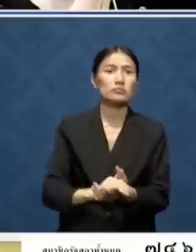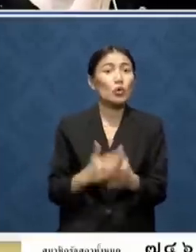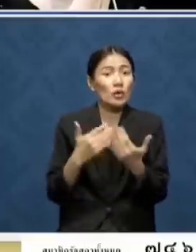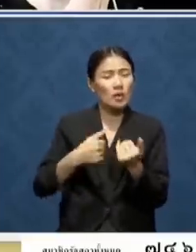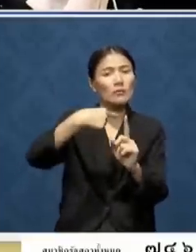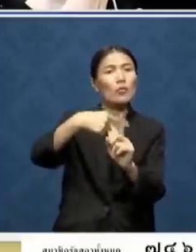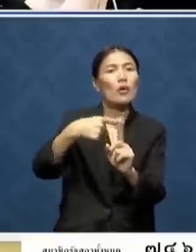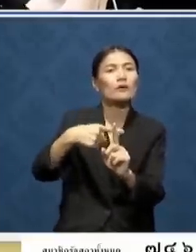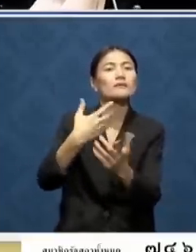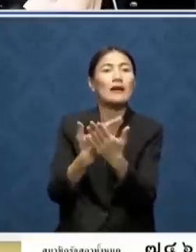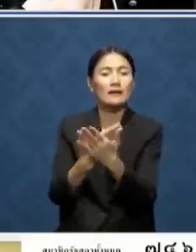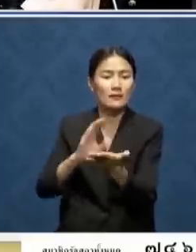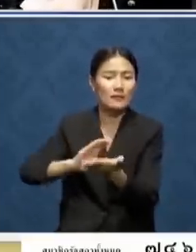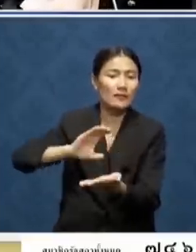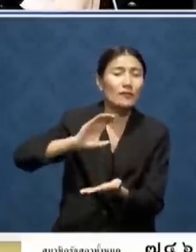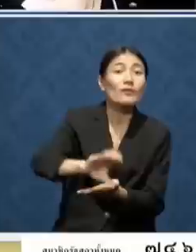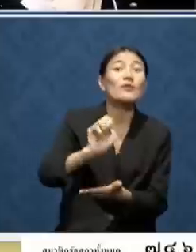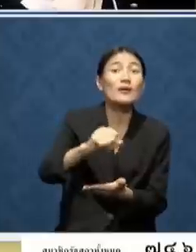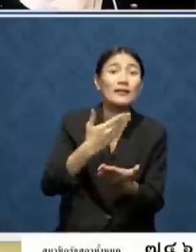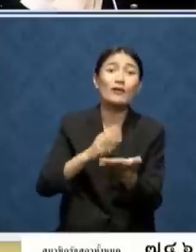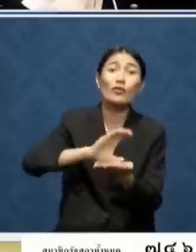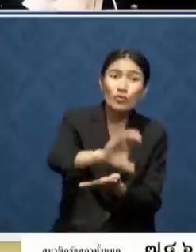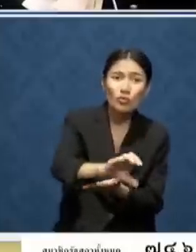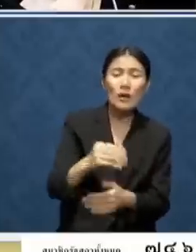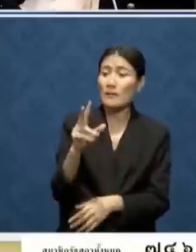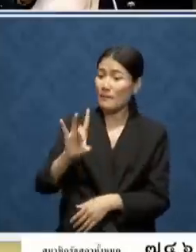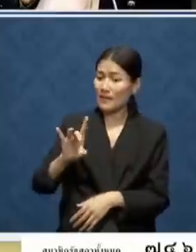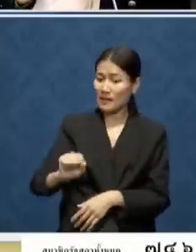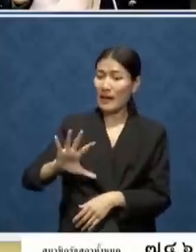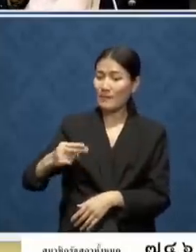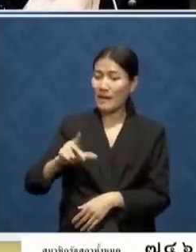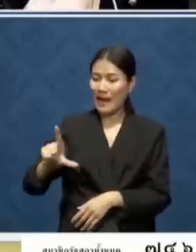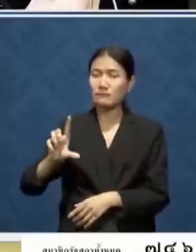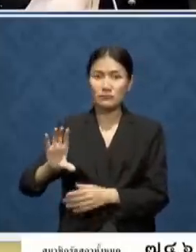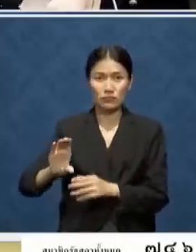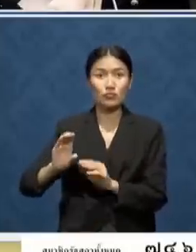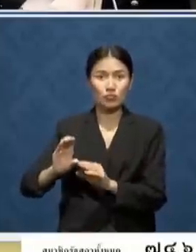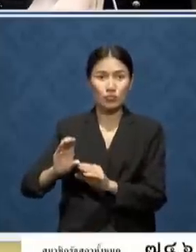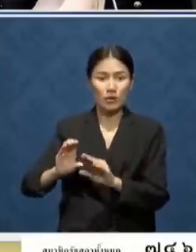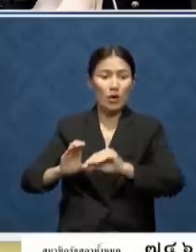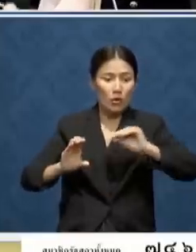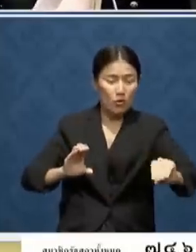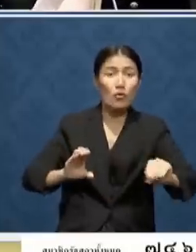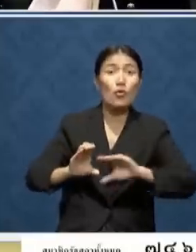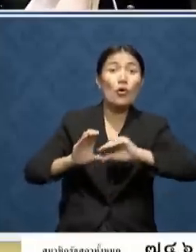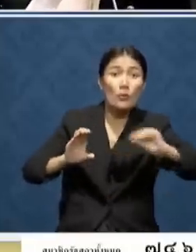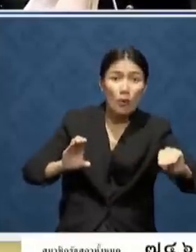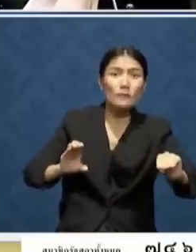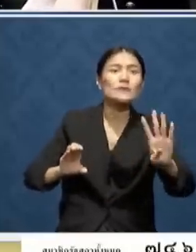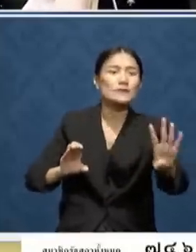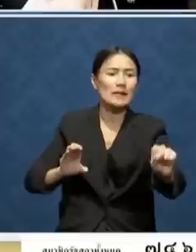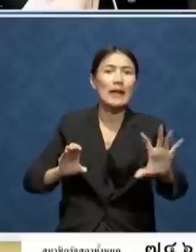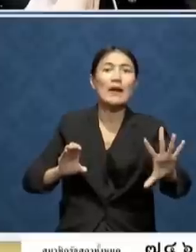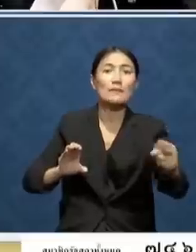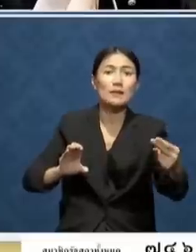ซึ่งส่วนใหญ่เป็นงบลงทุนแล้วเนี่ยจะต้องกเงินเงินจาก850,000ล้านให้เป็นรายจ่ายลงทุนอีกประมาณ 450,000ล้าน